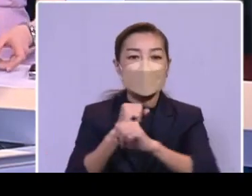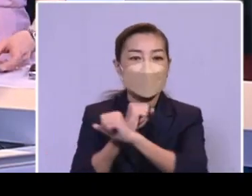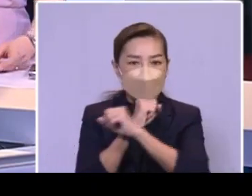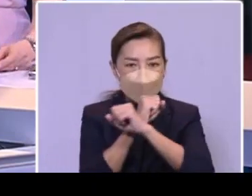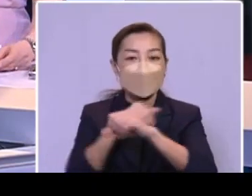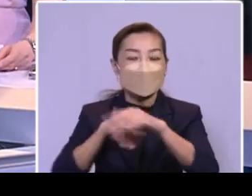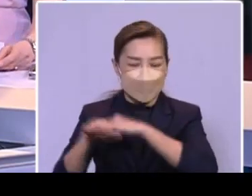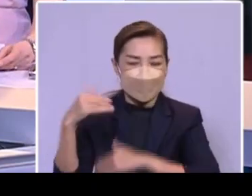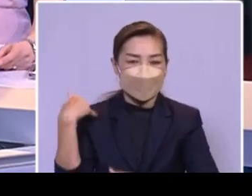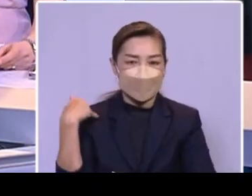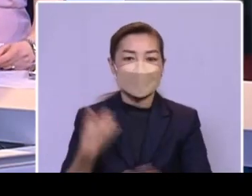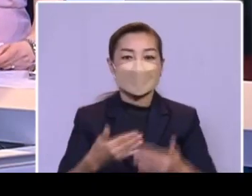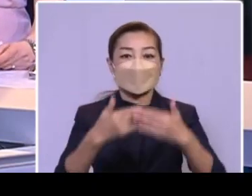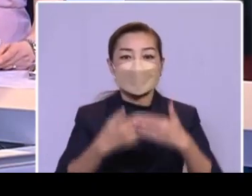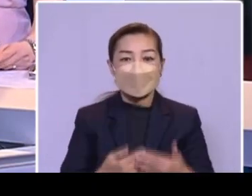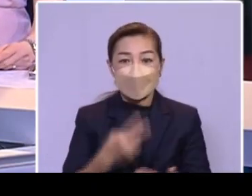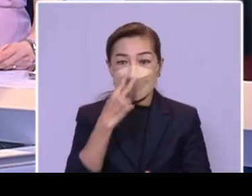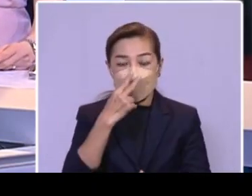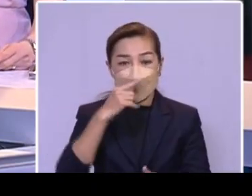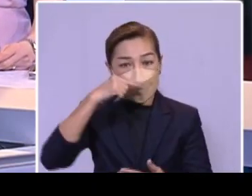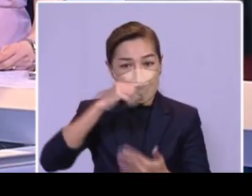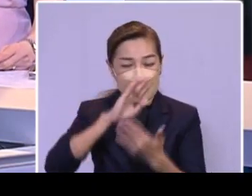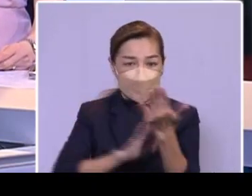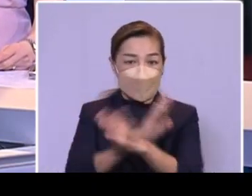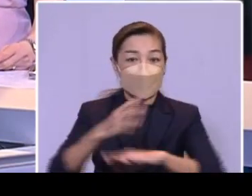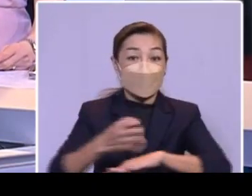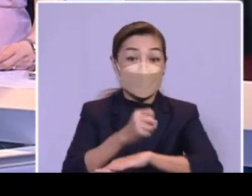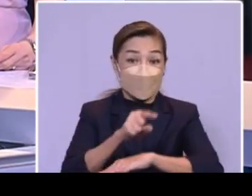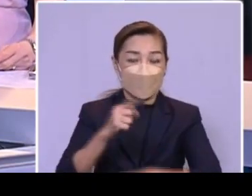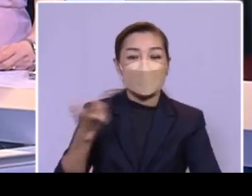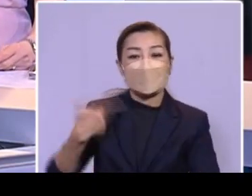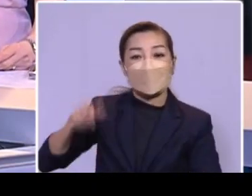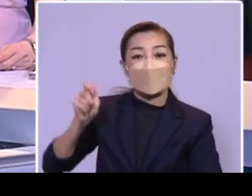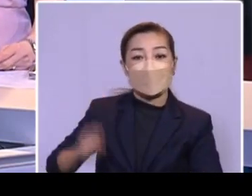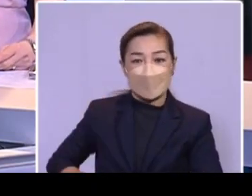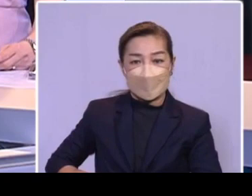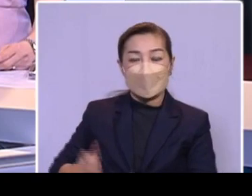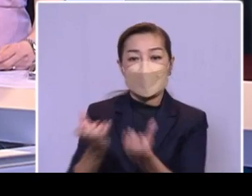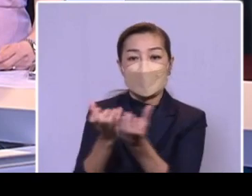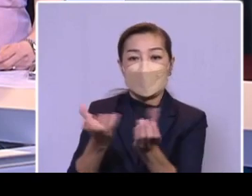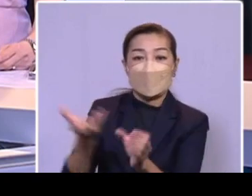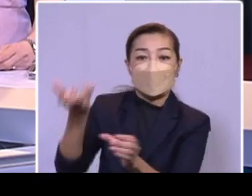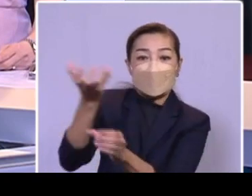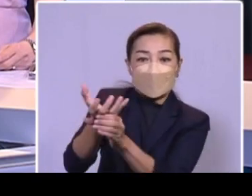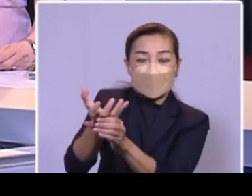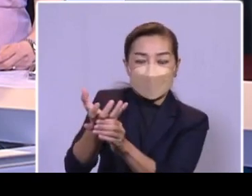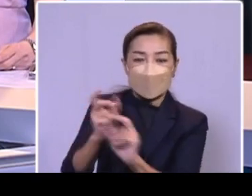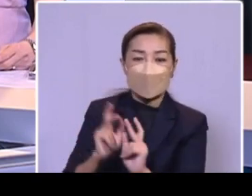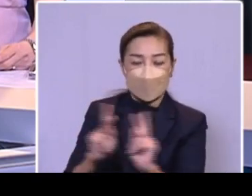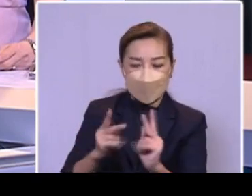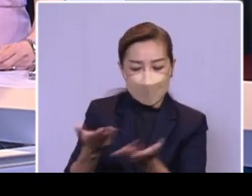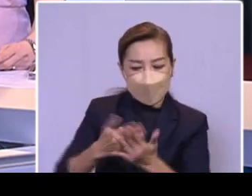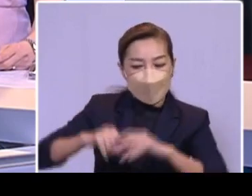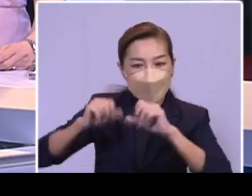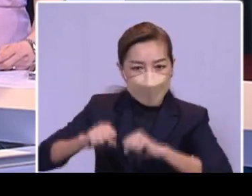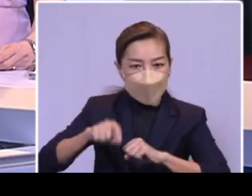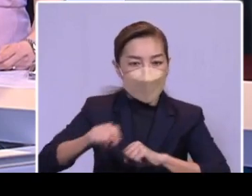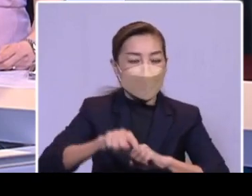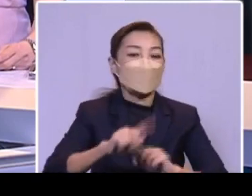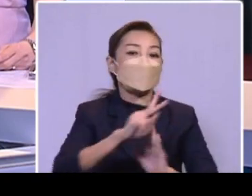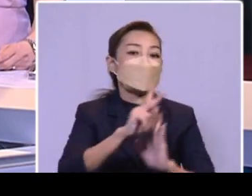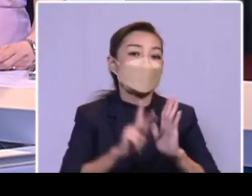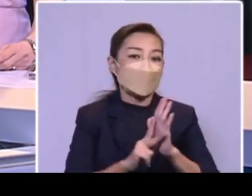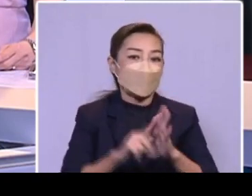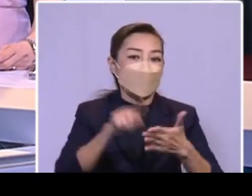กลับมาดูความเคลื่อนไหวทางการเมืองที่บ้านเราเมื่อวานนี้หลังจากที่ศาลรัฐธรรมนูญนะครับมีคำวินิจฉัยพระราชบัญญัติประกอบรัฐธรรมนูญว่าด้วย